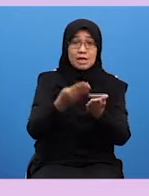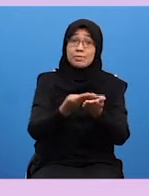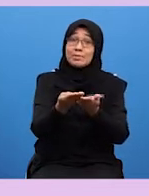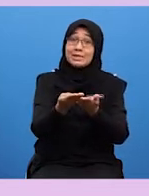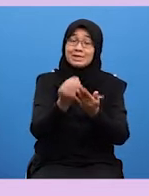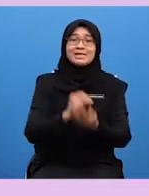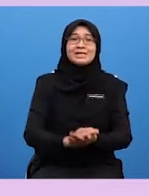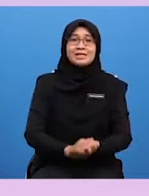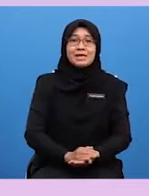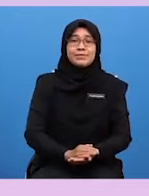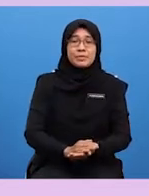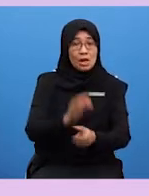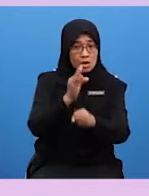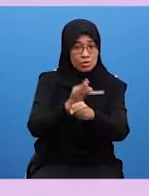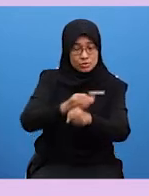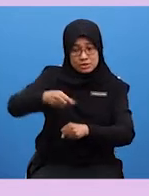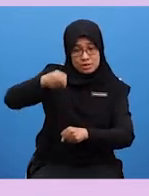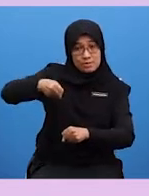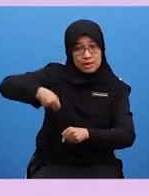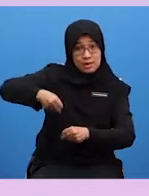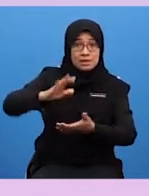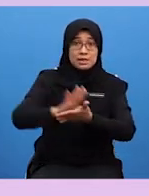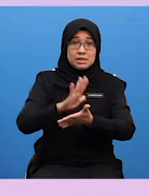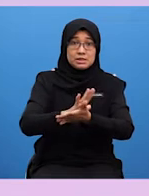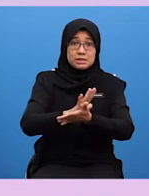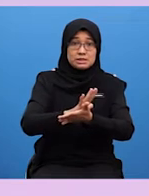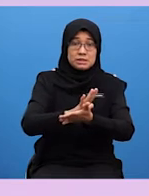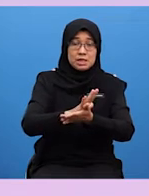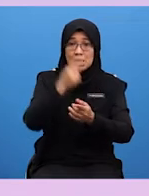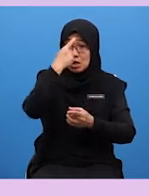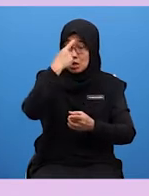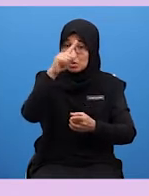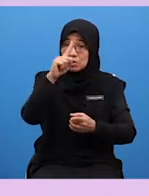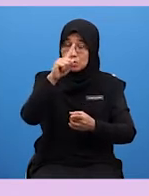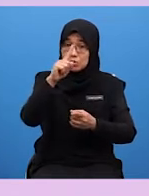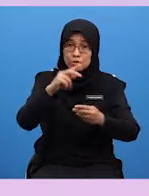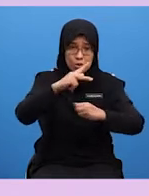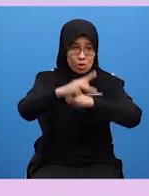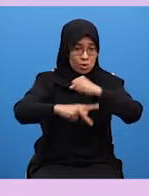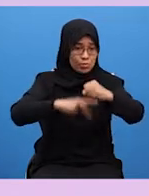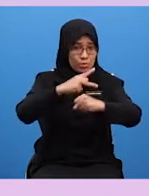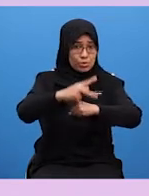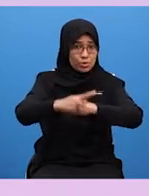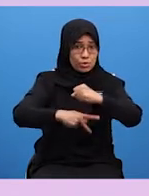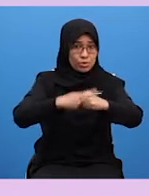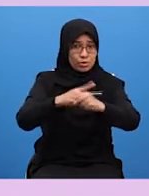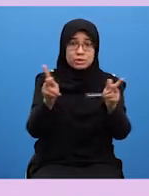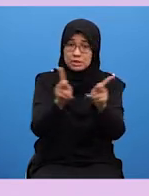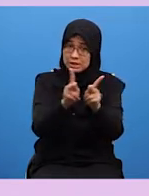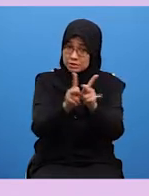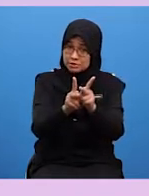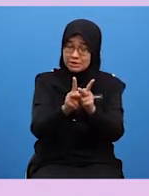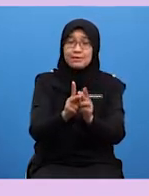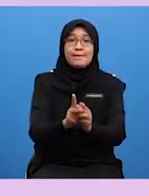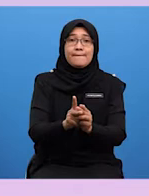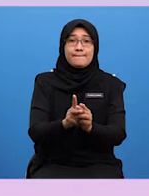Fungsi beg kertas Pertama, tujuan pembungkusan produk kasut capal tempatan Kedua,